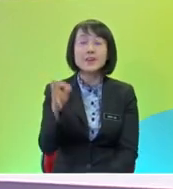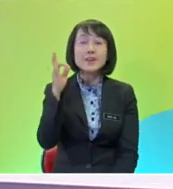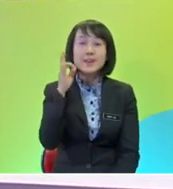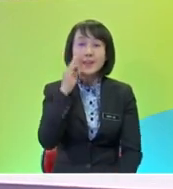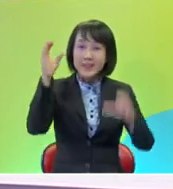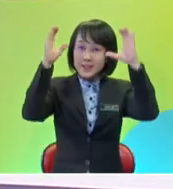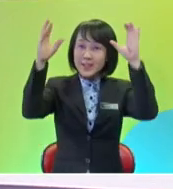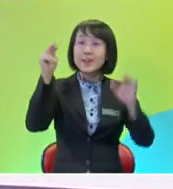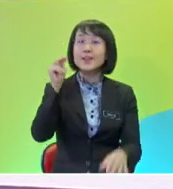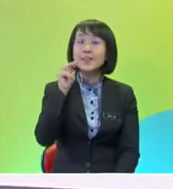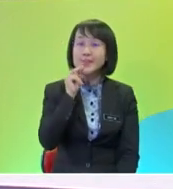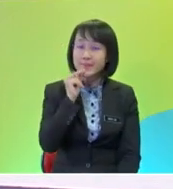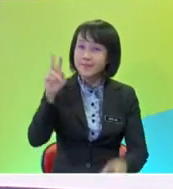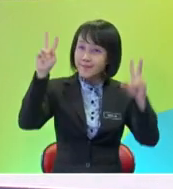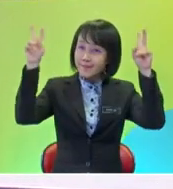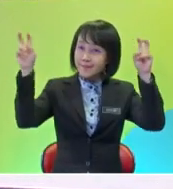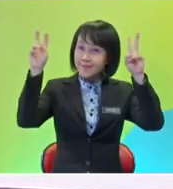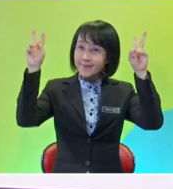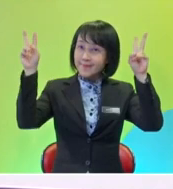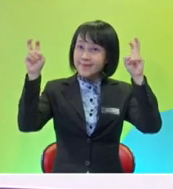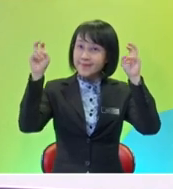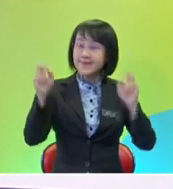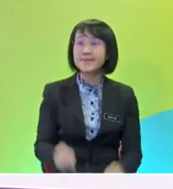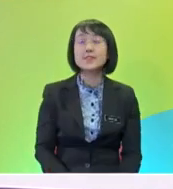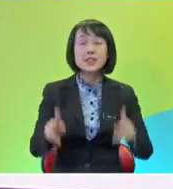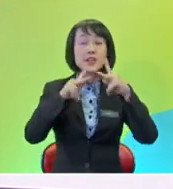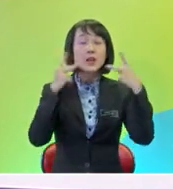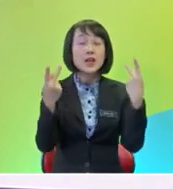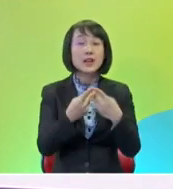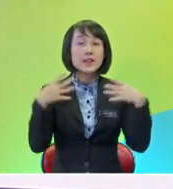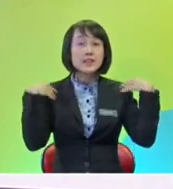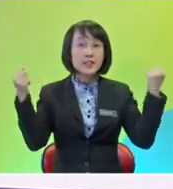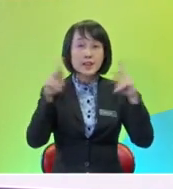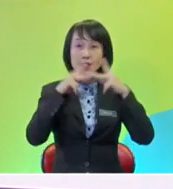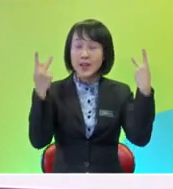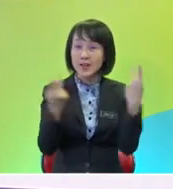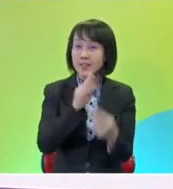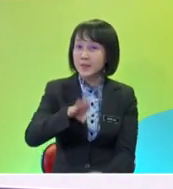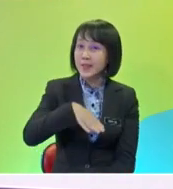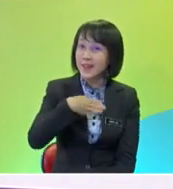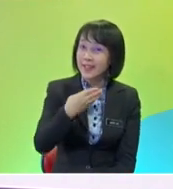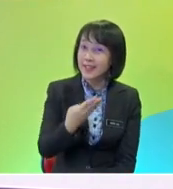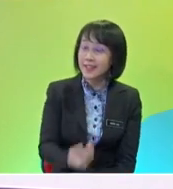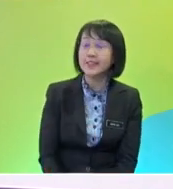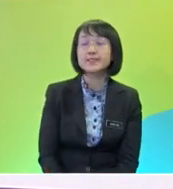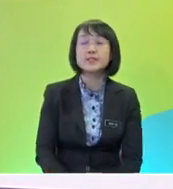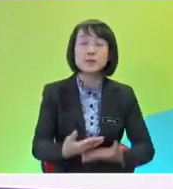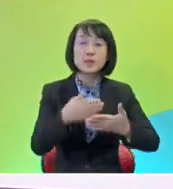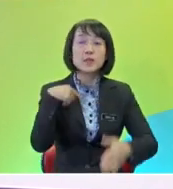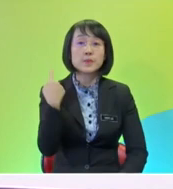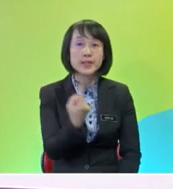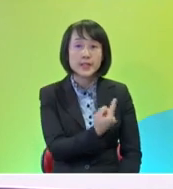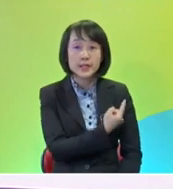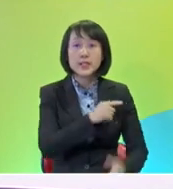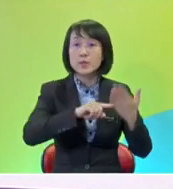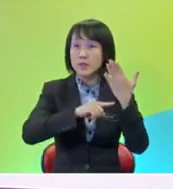murid-murid semua, tajuk segmen ini adalah keluarga sihat, keluarga bahagia. Tetapi sebelum kita mulakan pembelajaran